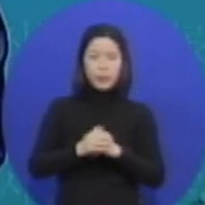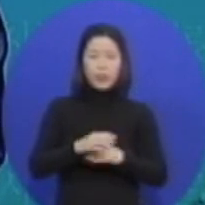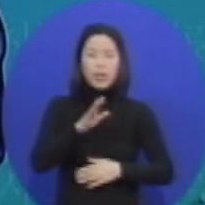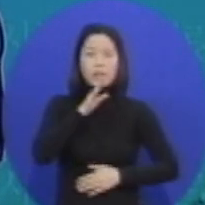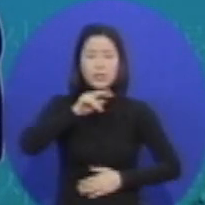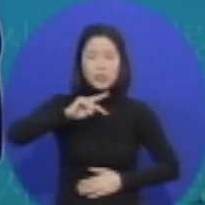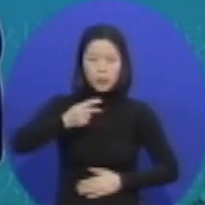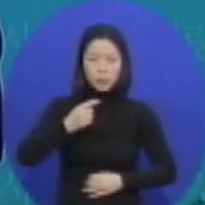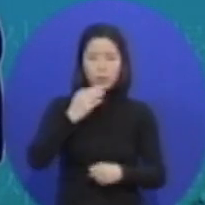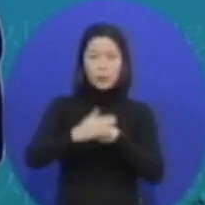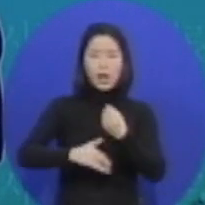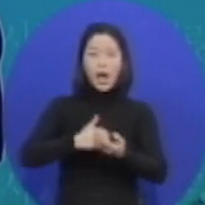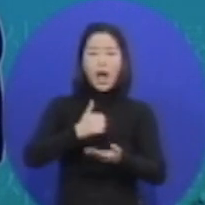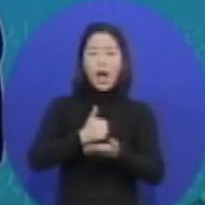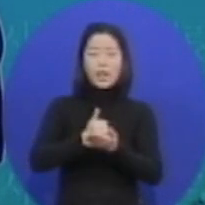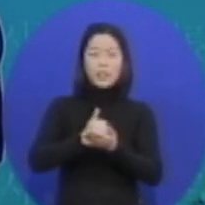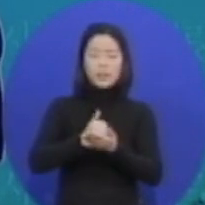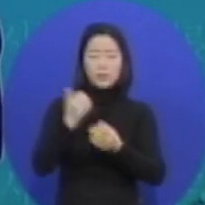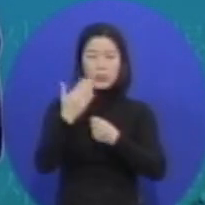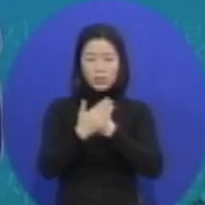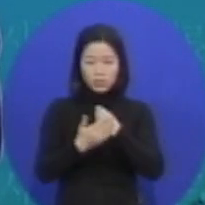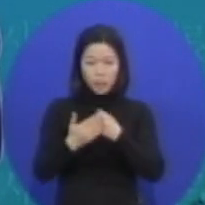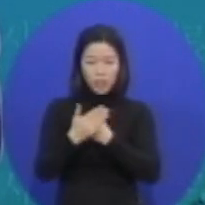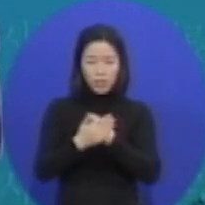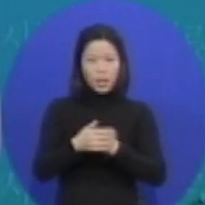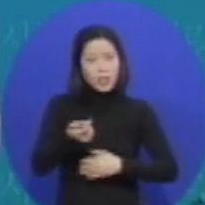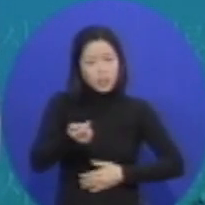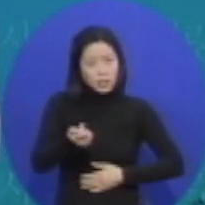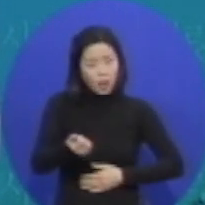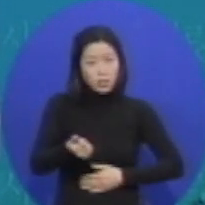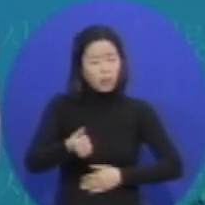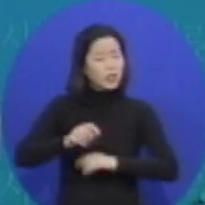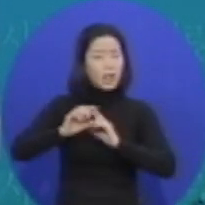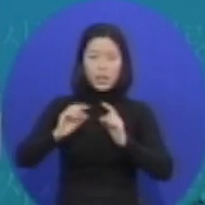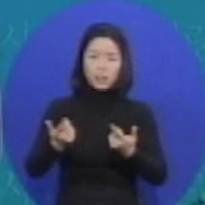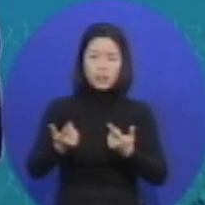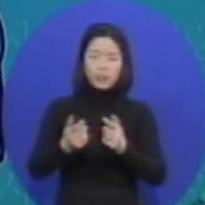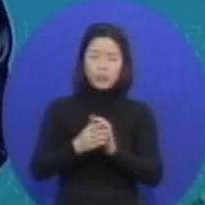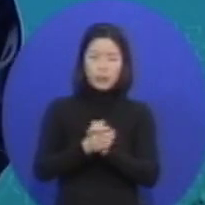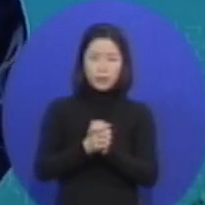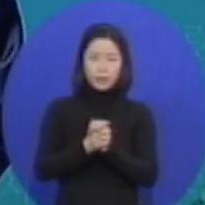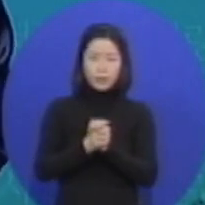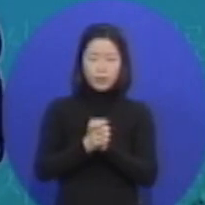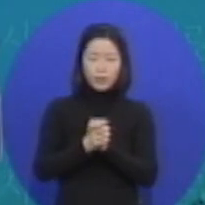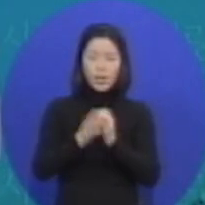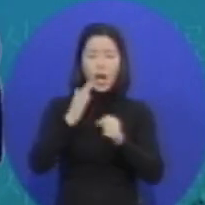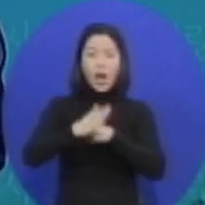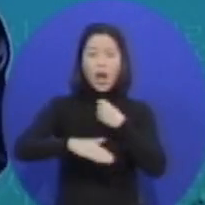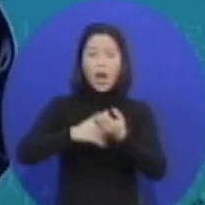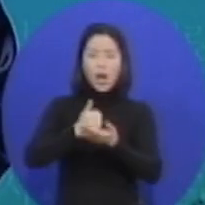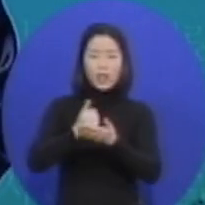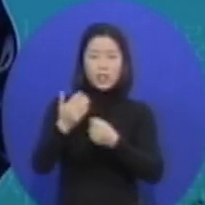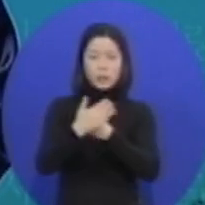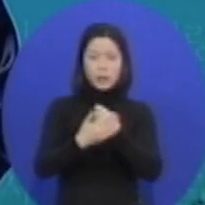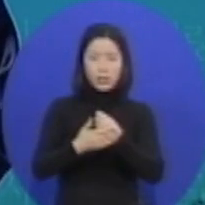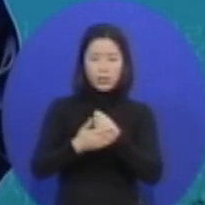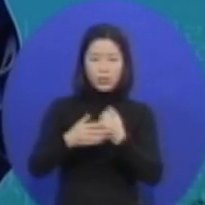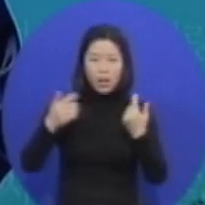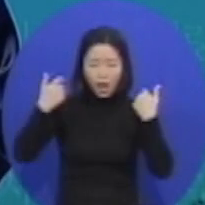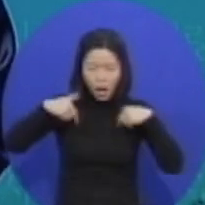그래도 하나님의 은혜가 적었던 건 절대로 아니에요 하나님의 은혜는 언제나 풍성해